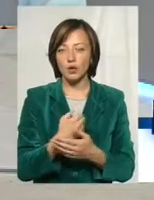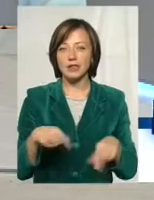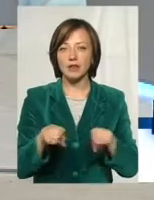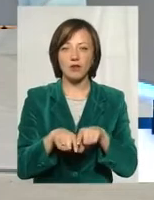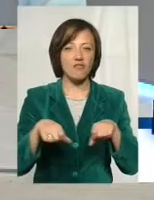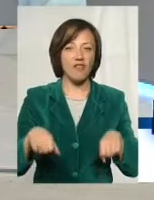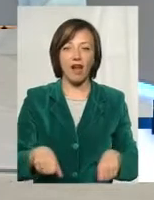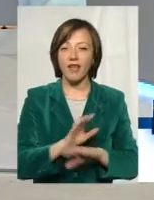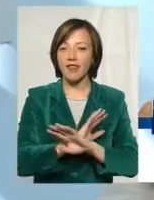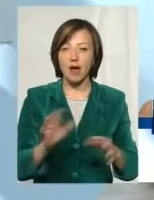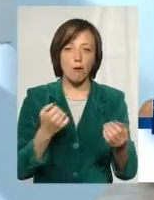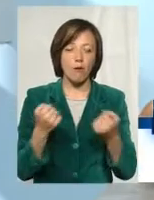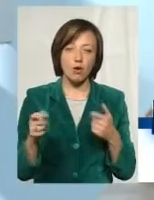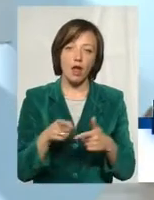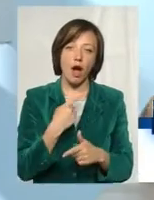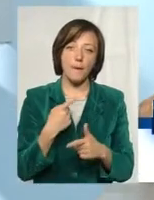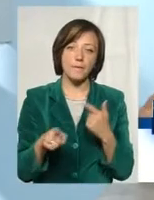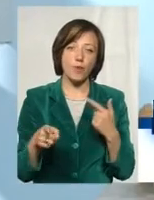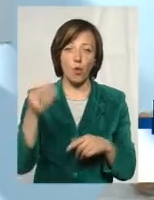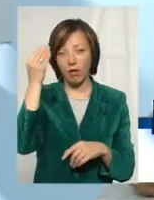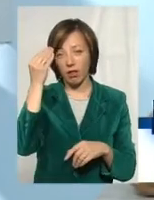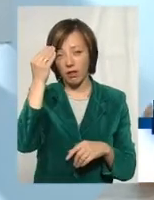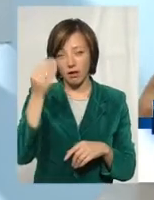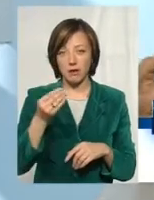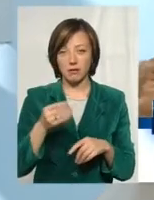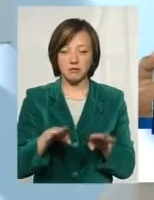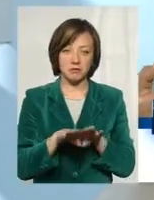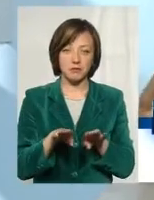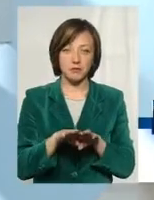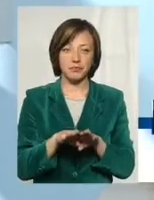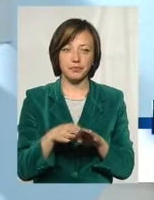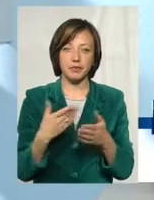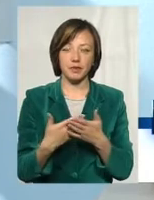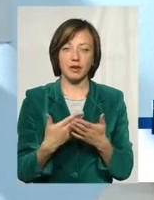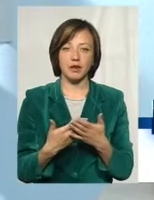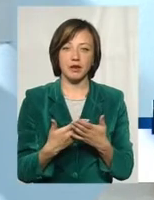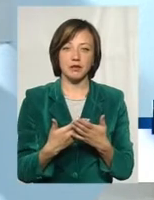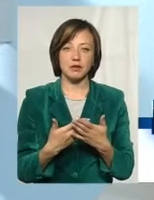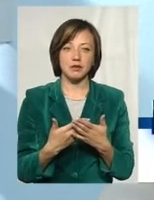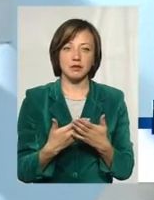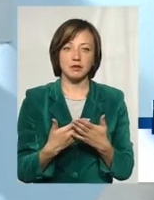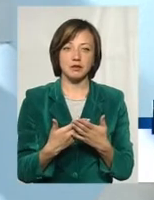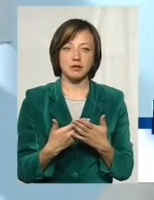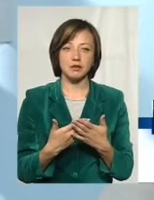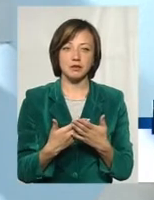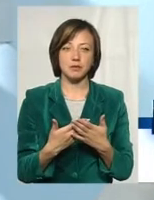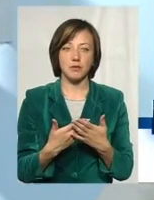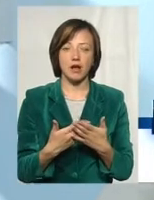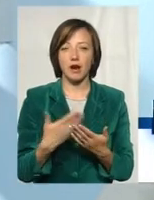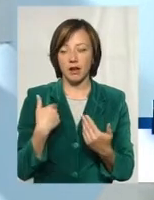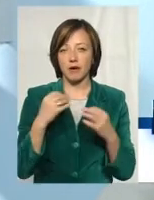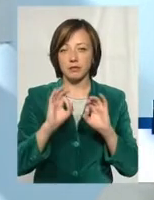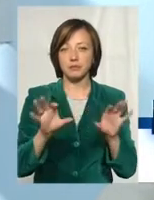не бореться або робить видимість. Ну, наприклад, мені здається, що нема більш очевидного